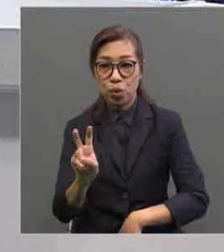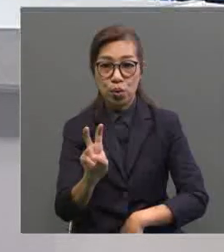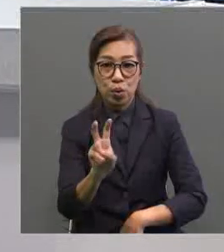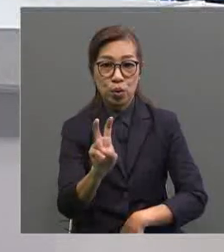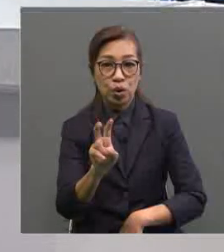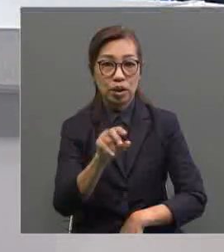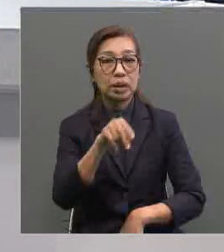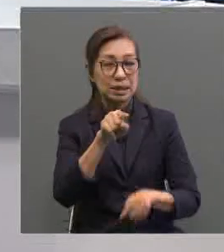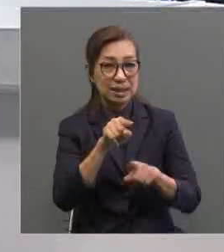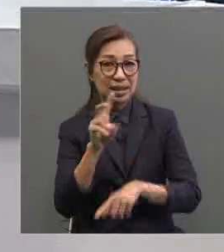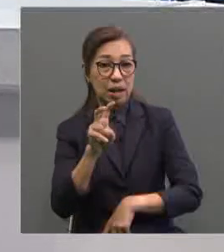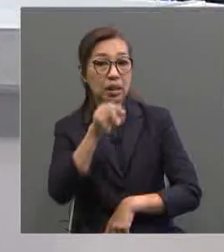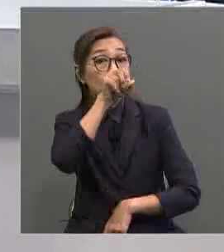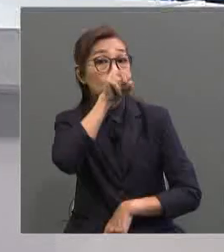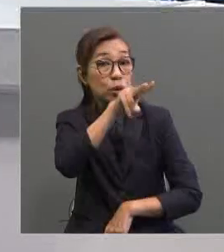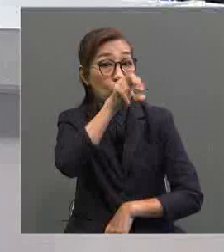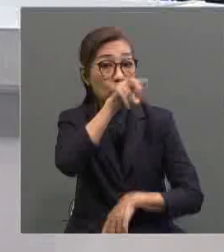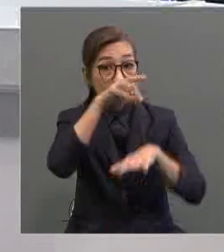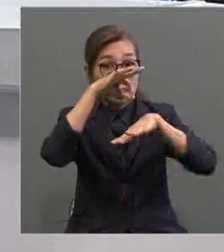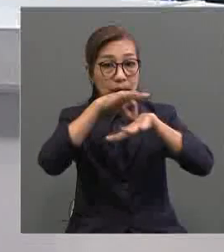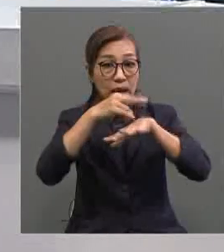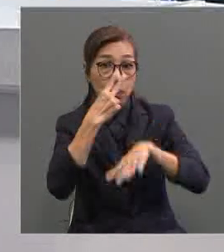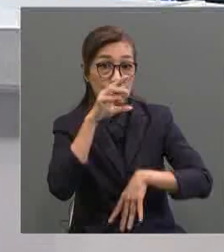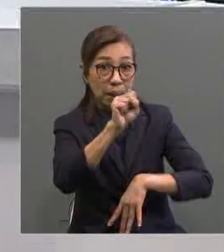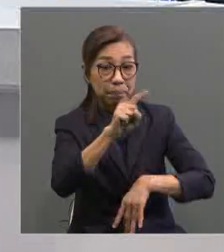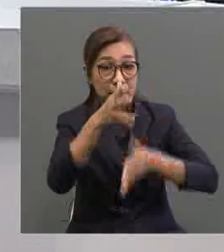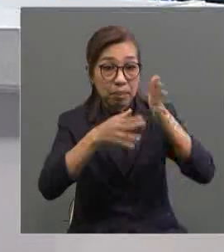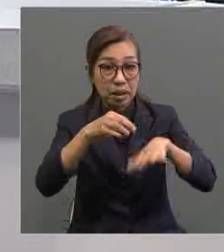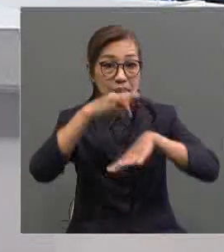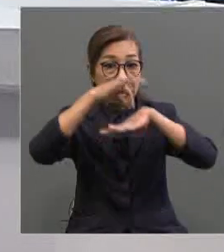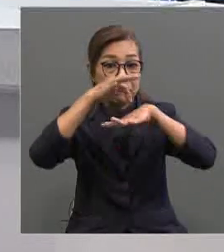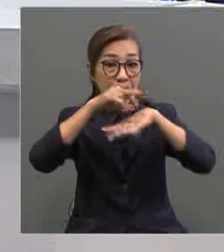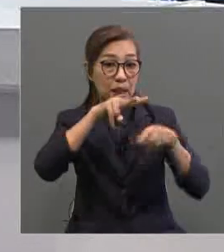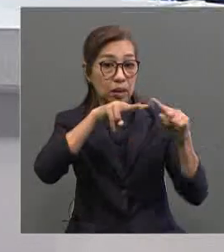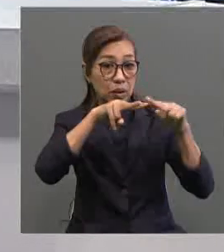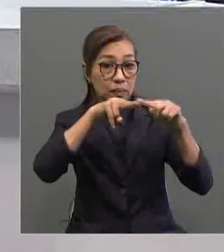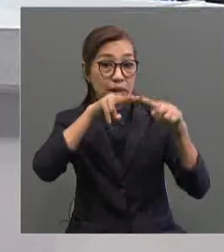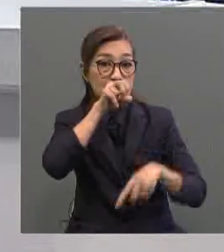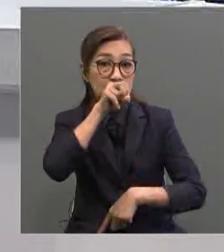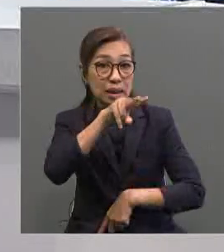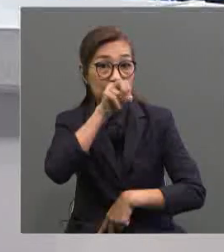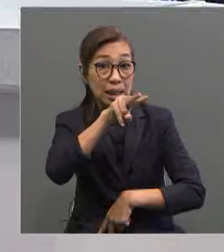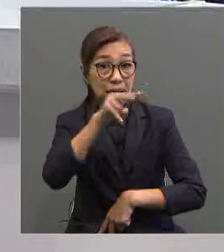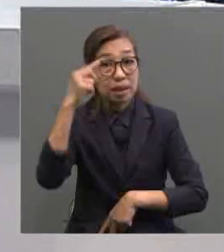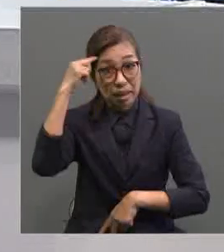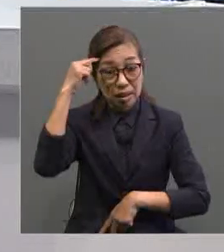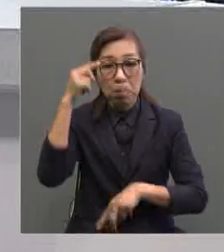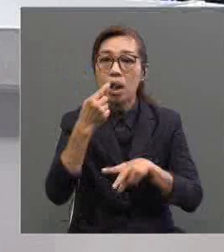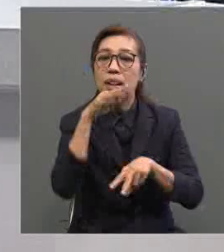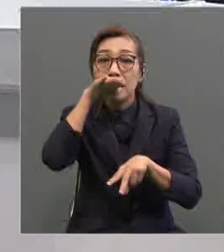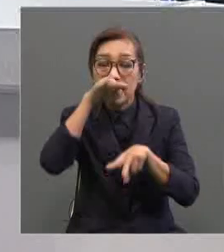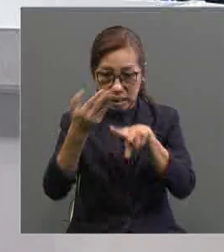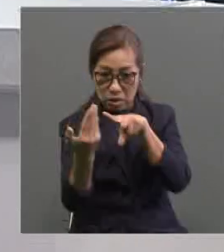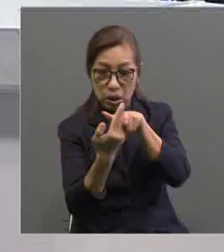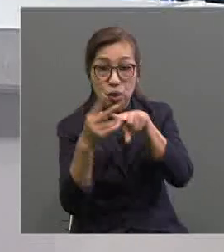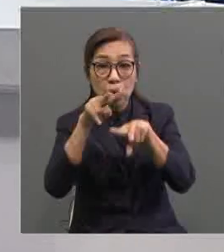แต่ถ้าอย่างนั้นน่ะตัวเงินตัวทองก็จะเป็นอย่างนี้ให้สังเกตอะไรรู้ไหมคะภาษามือก็คือนี่แหละค่ะตัวเงินตัวทองเขาจะลิ้น 2แฉกนั่นเองแล้วก็